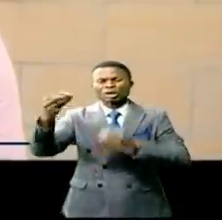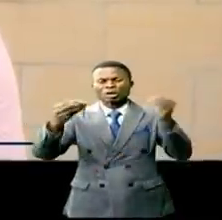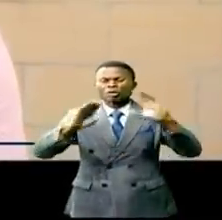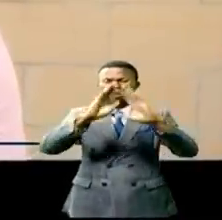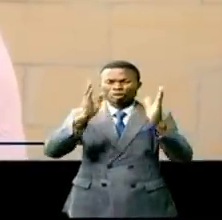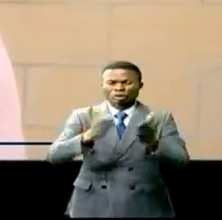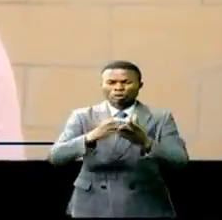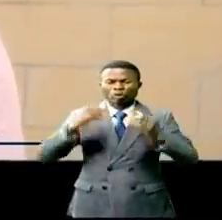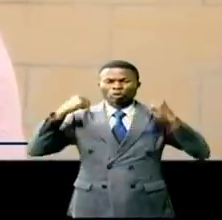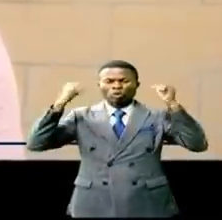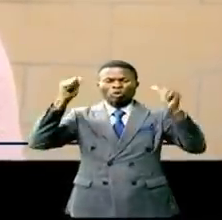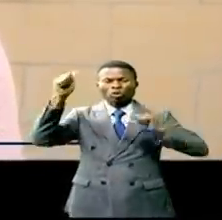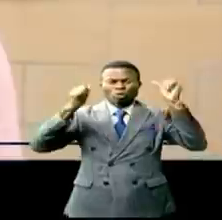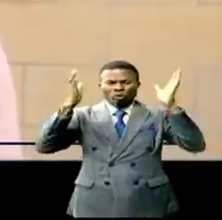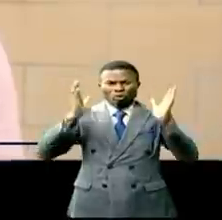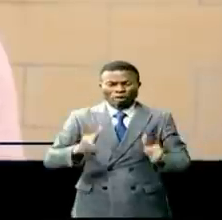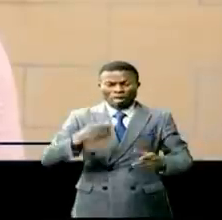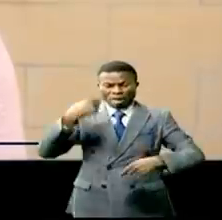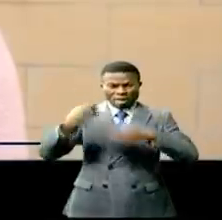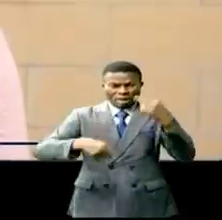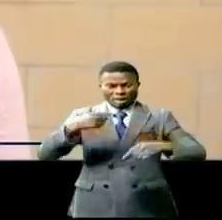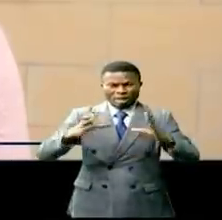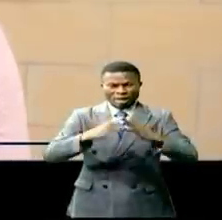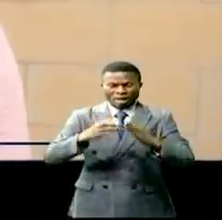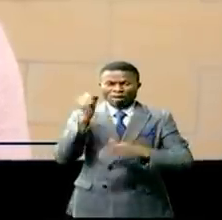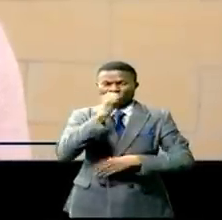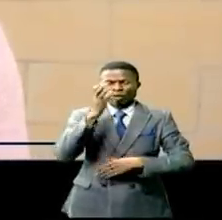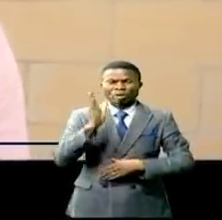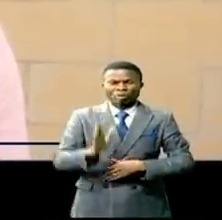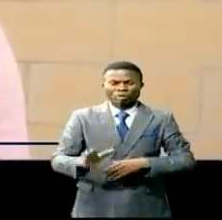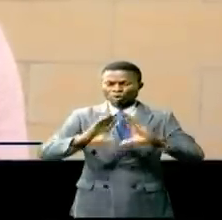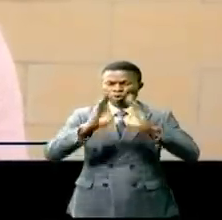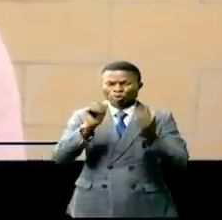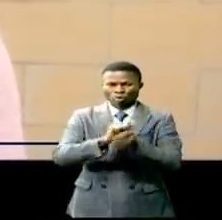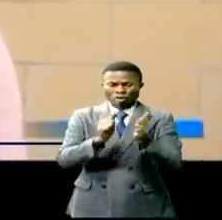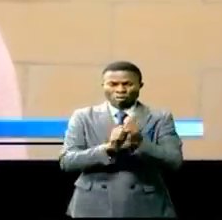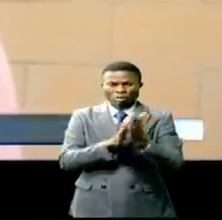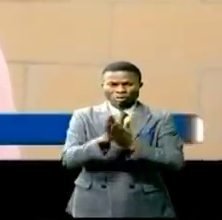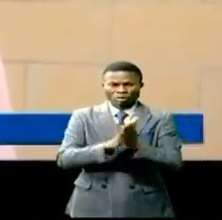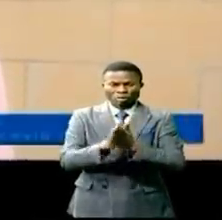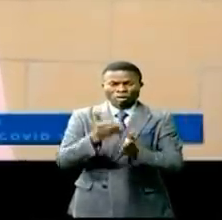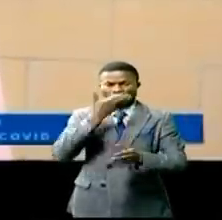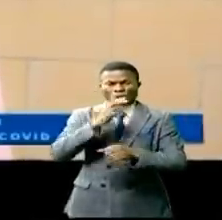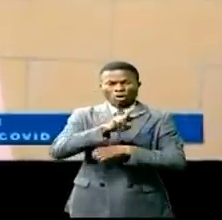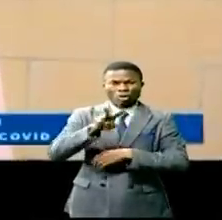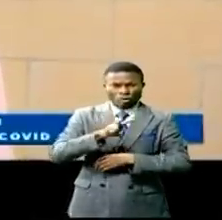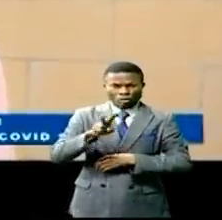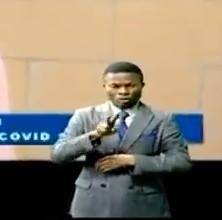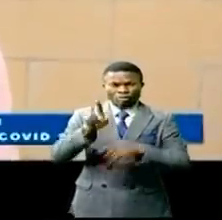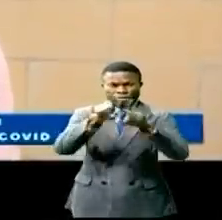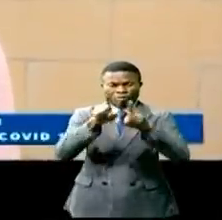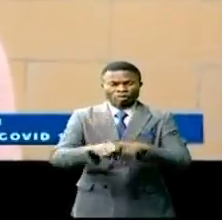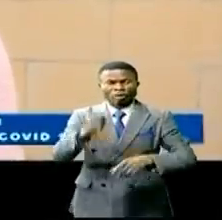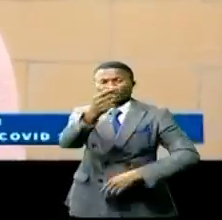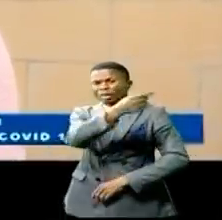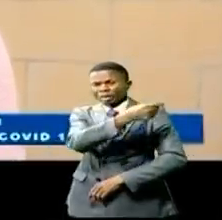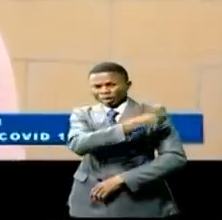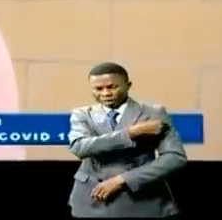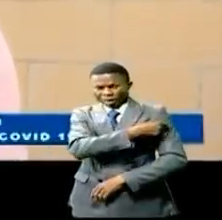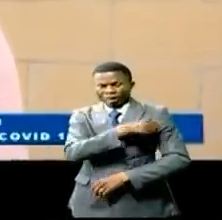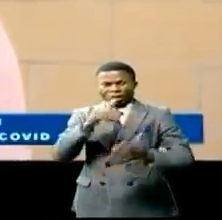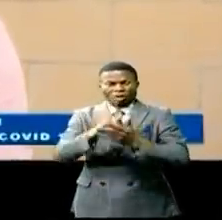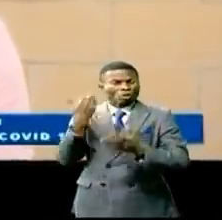comédiens j'ai discuté avec eux sur toutes les questions qui concernent un lac au but 19 ans ainsi que la vaccination pro-vie